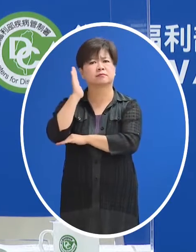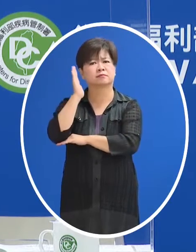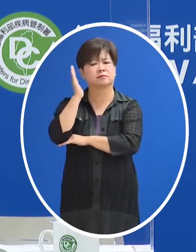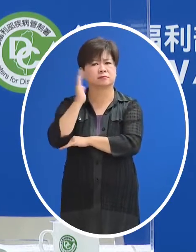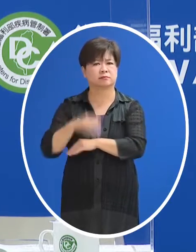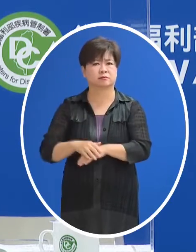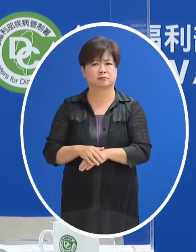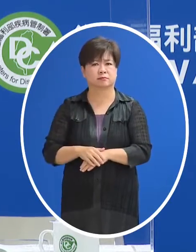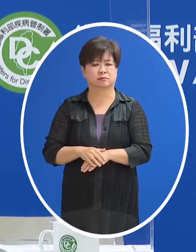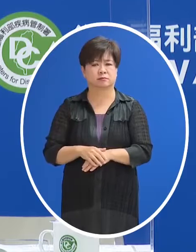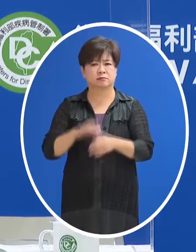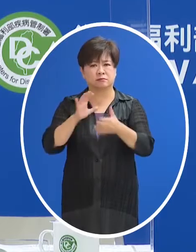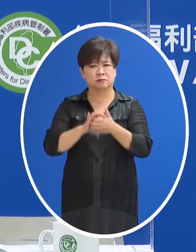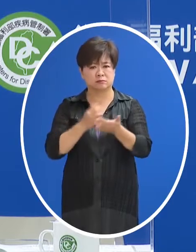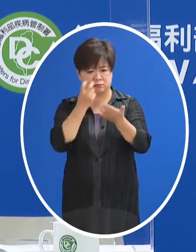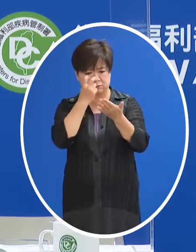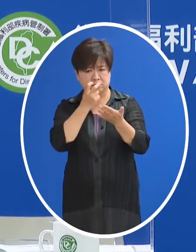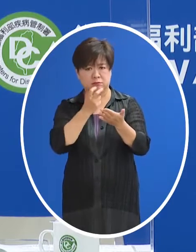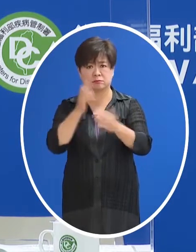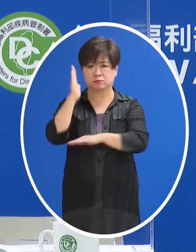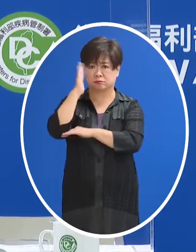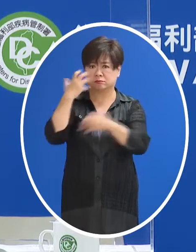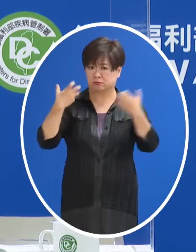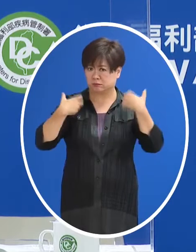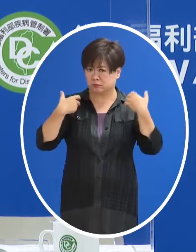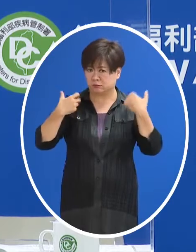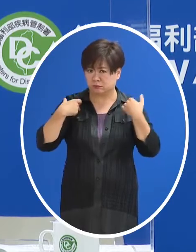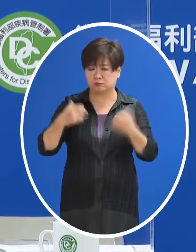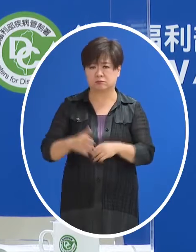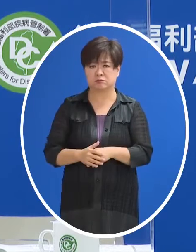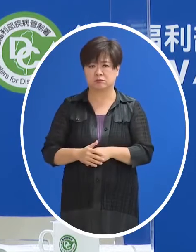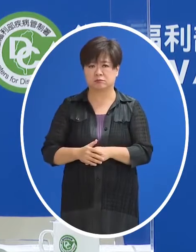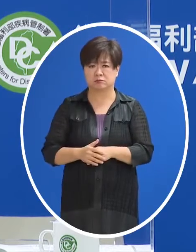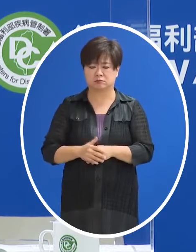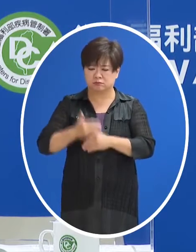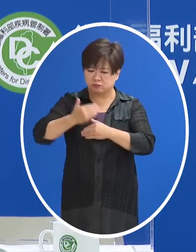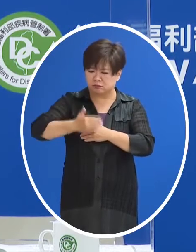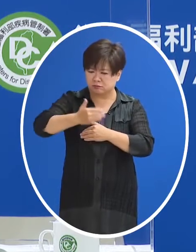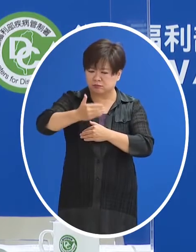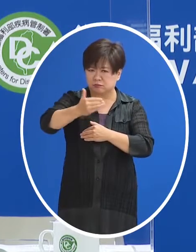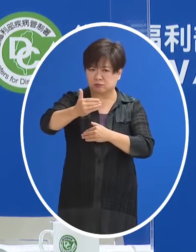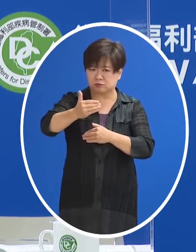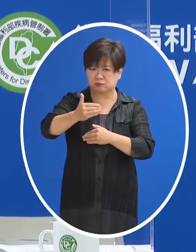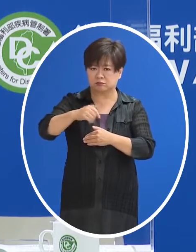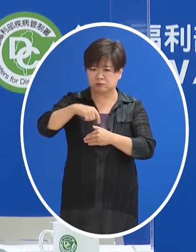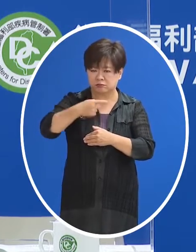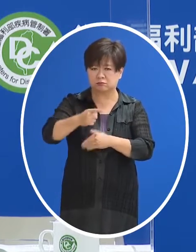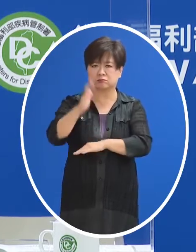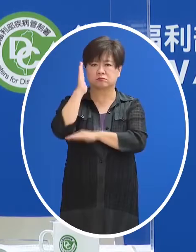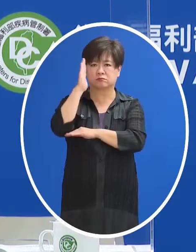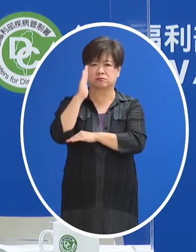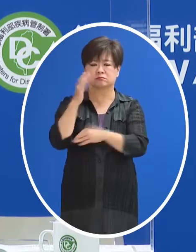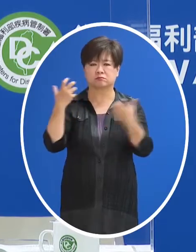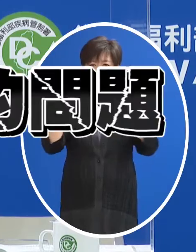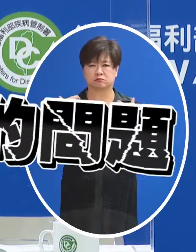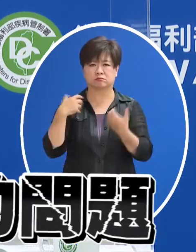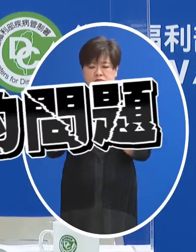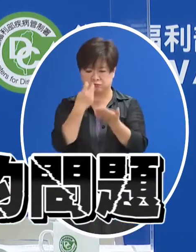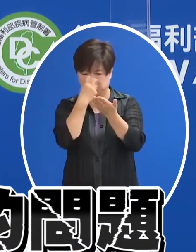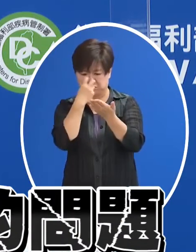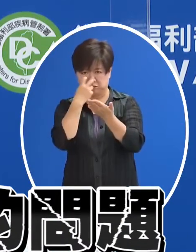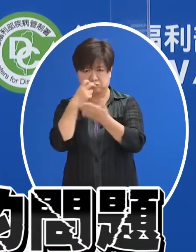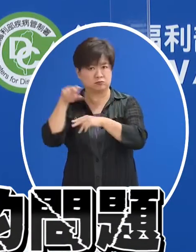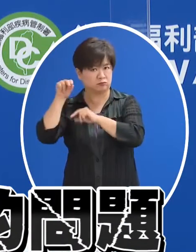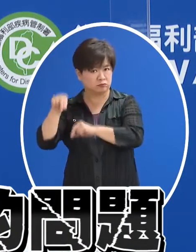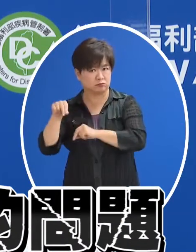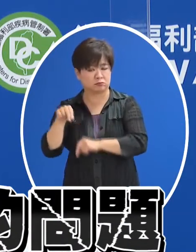由政府在审查，好，政府做相关的一些审查，所以接下来就政府来审查签约。 指挥中心